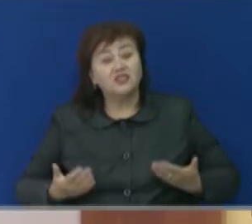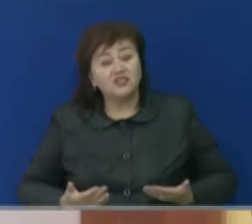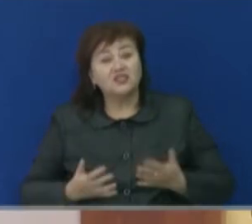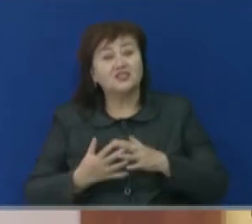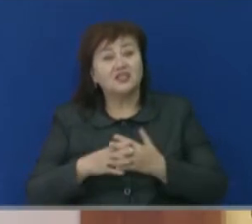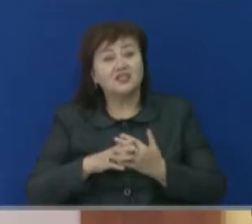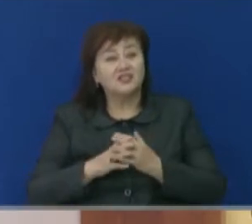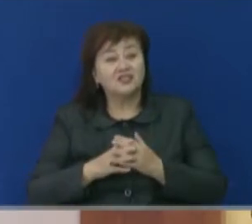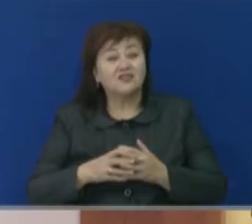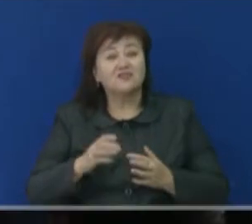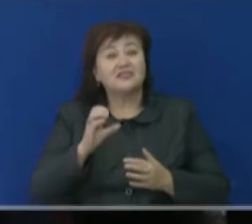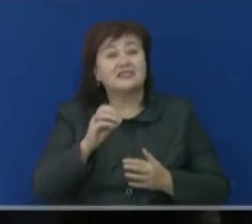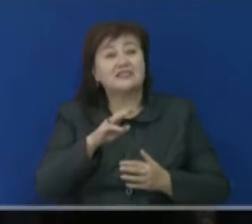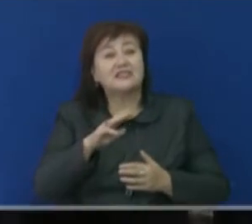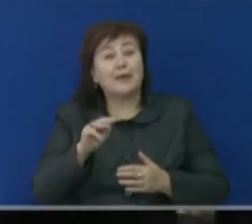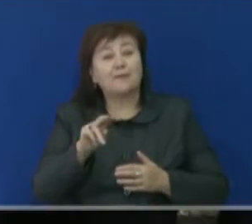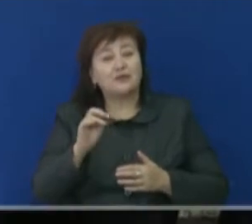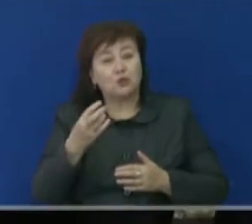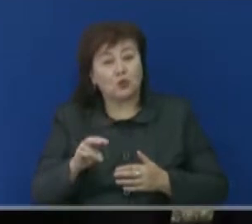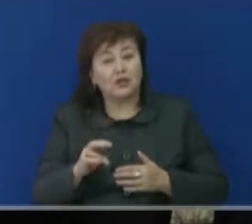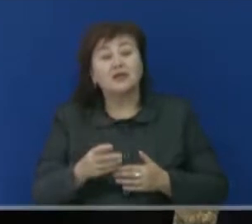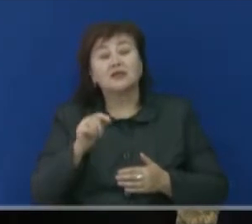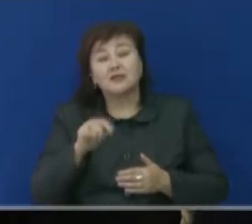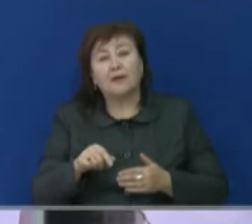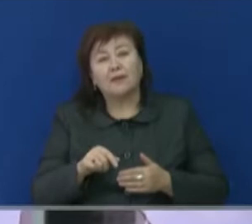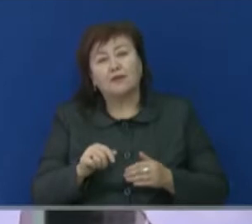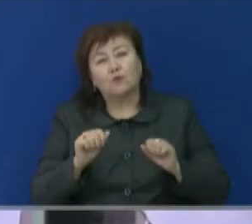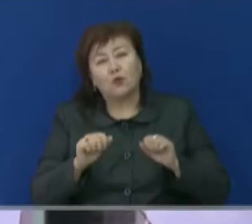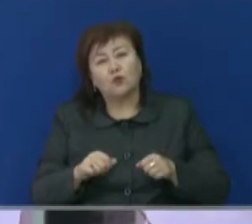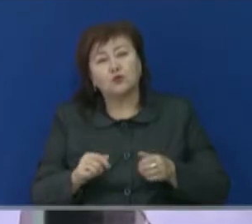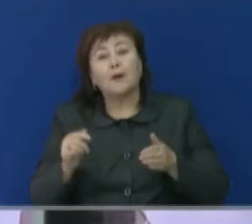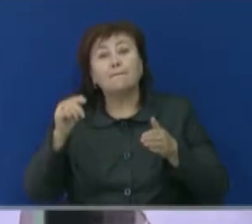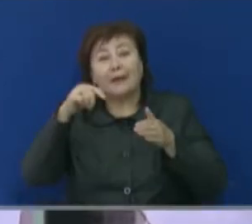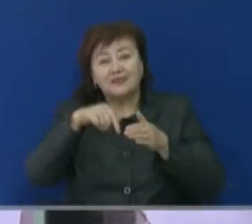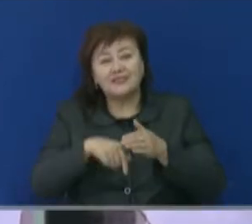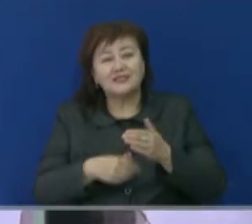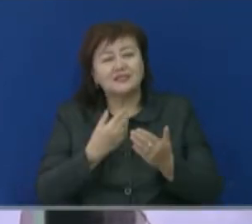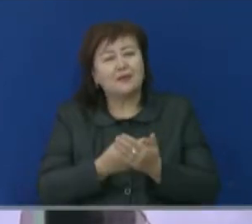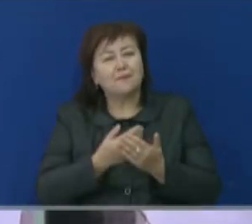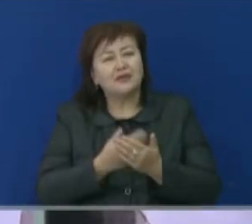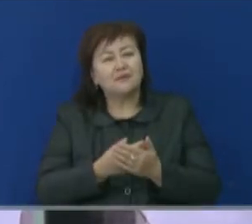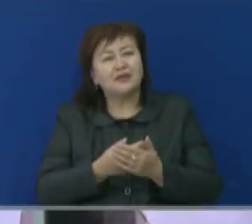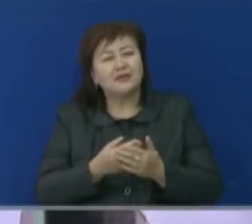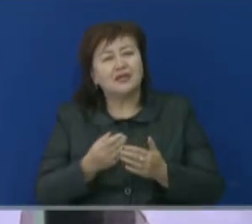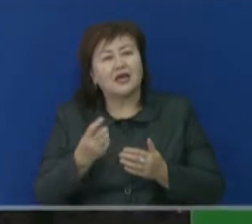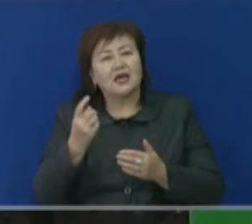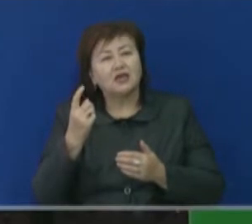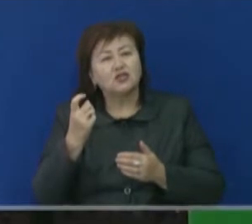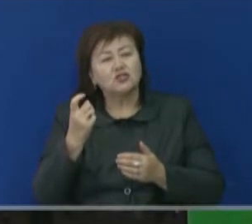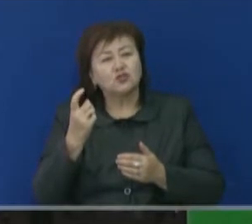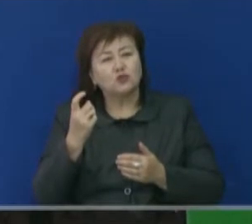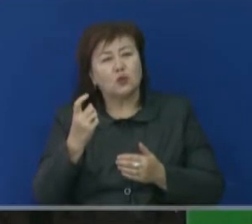аса адам сияды. Сондай-ақ қасиетті жұма күнінде Абай Құнанбайұлы атындағы орталық мешітке апаратын жаяу жүргіншілерге